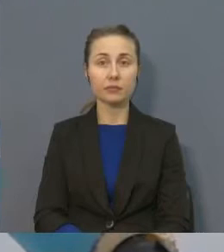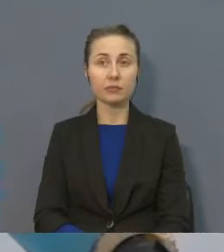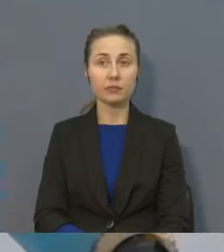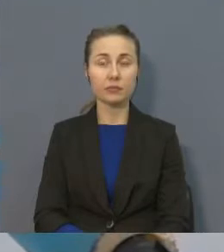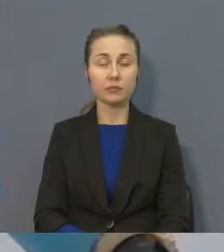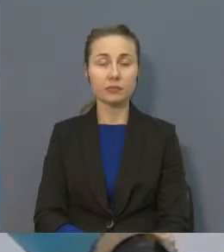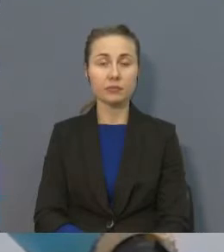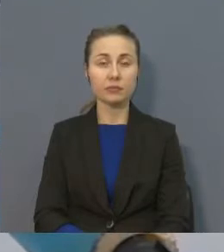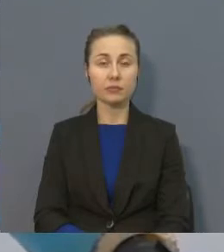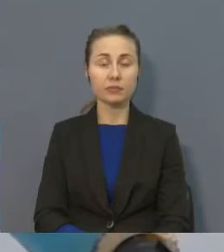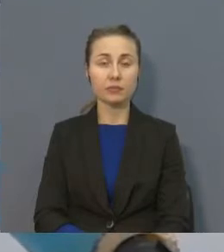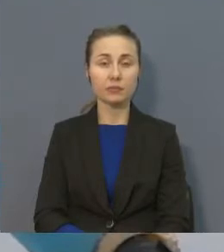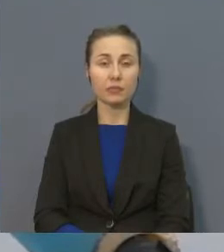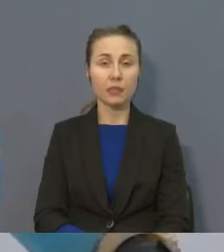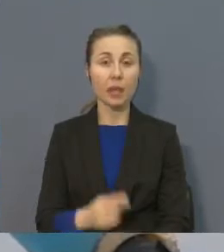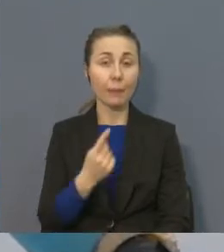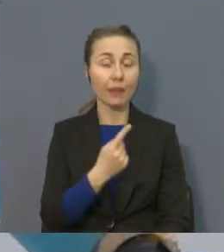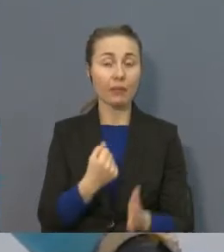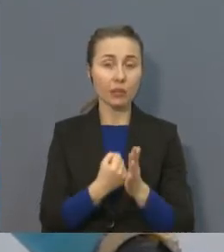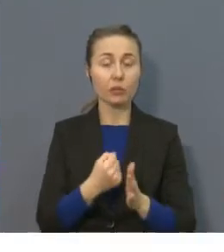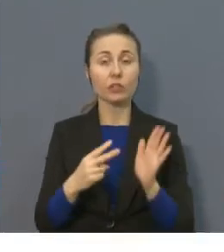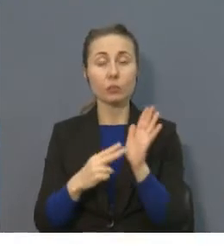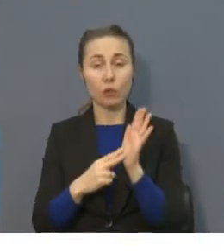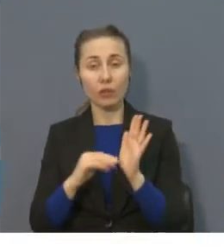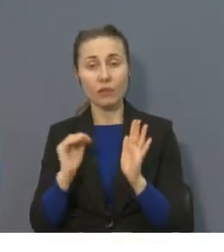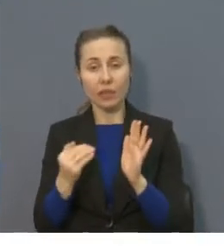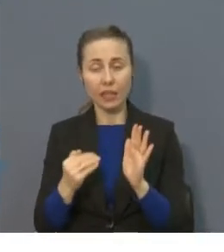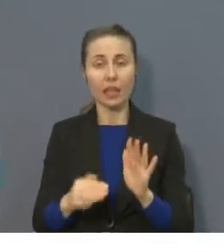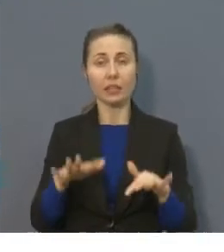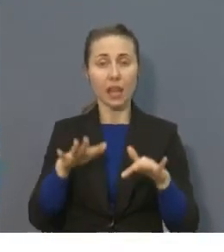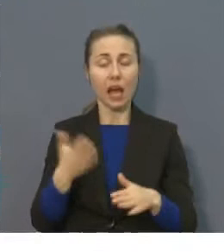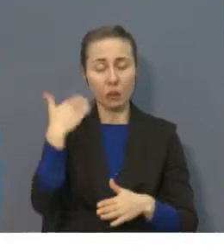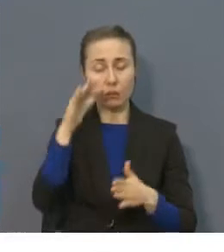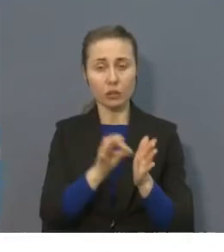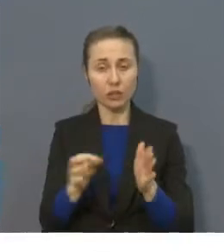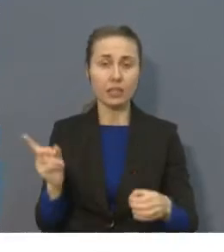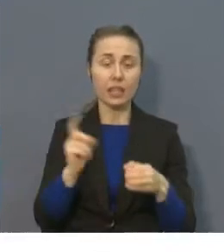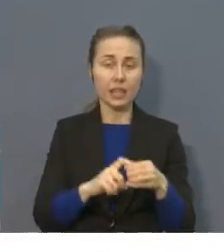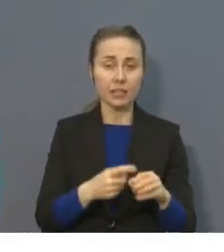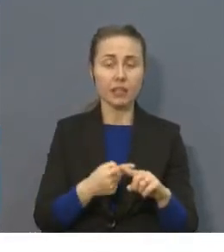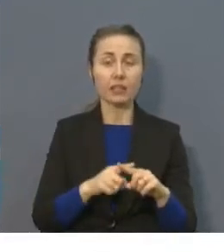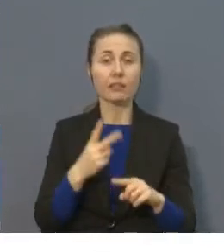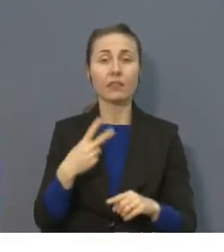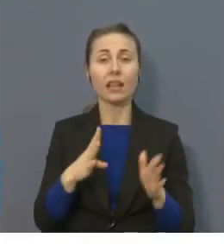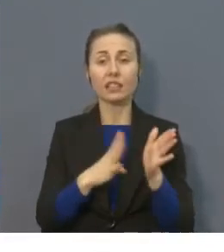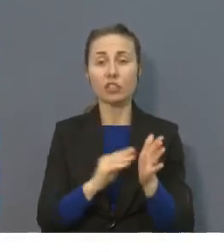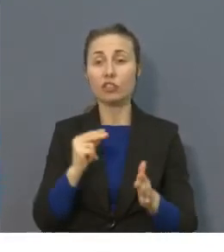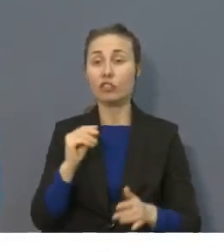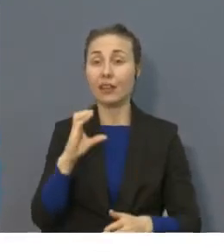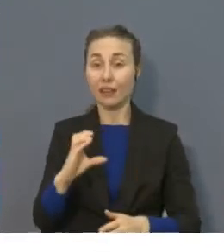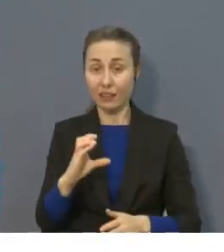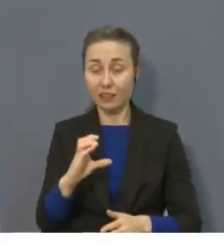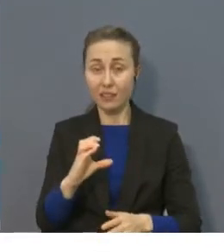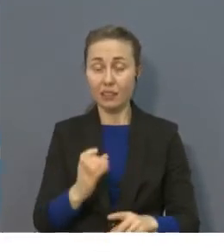С 1 по 7 февраля текущего года на территории Акмолинской области было. Ақпанның 1 мен 7-сі аралығында Ақмола облысы аумағында